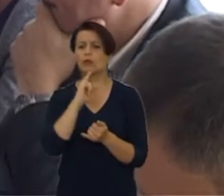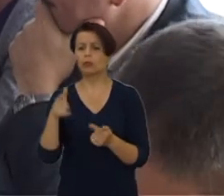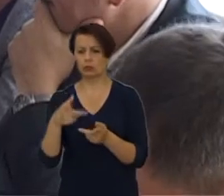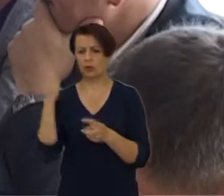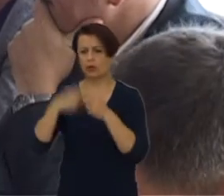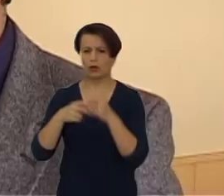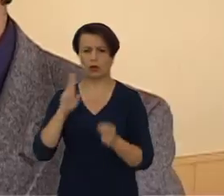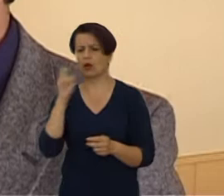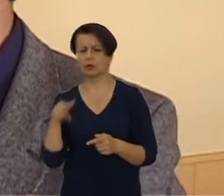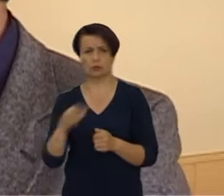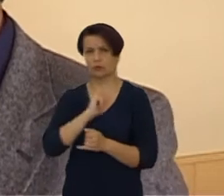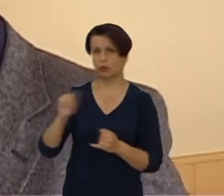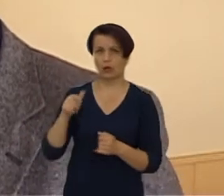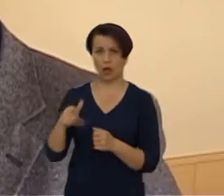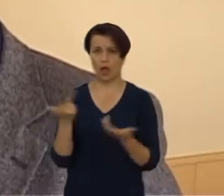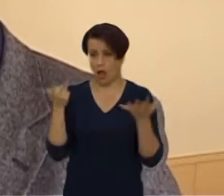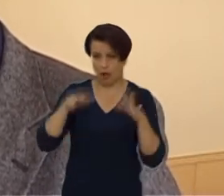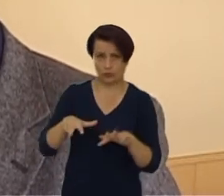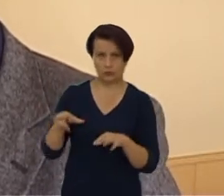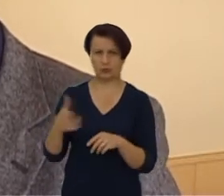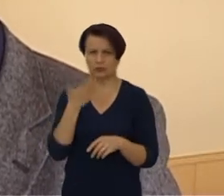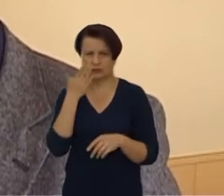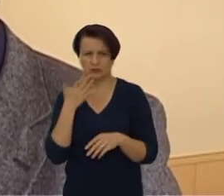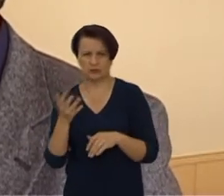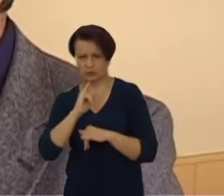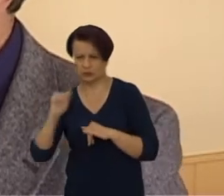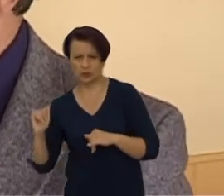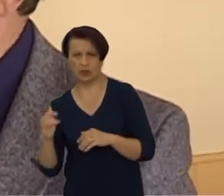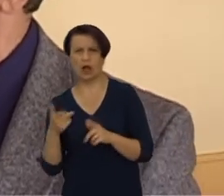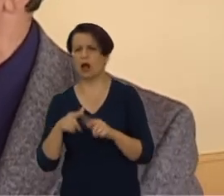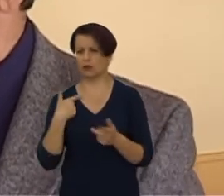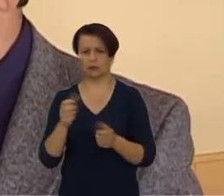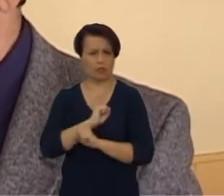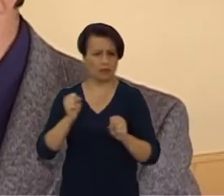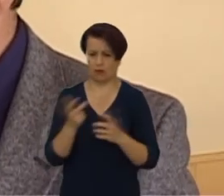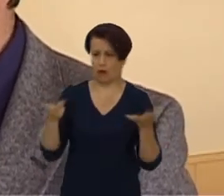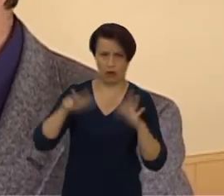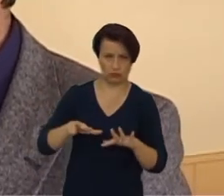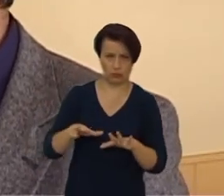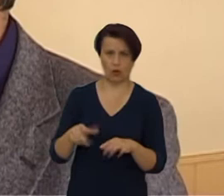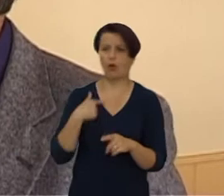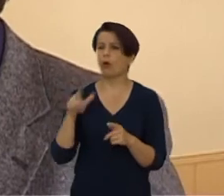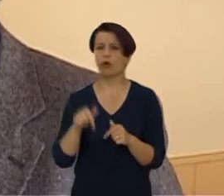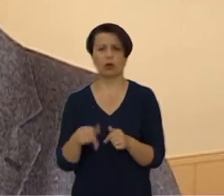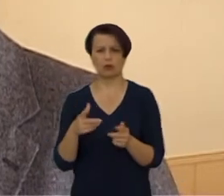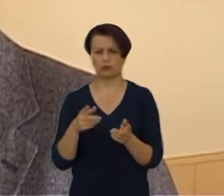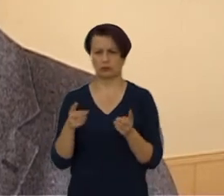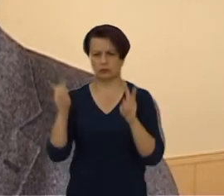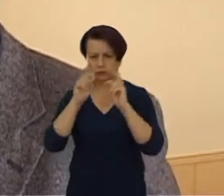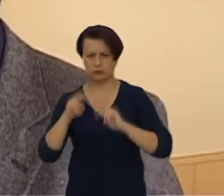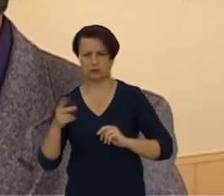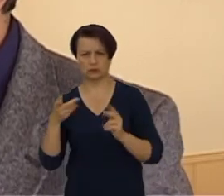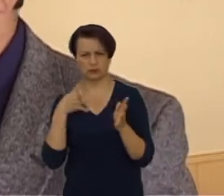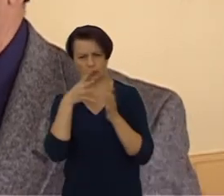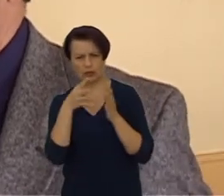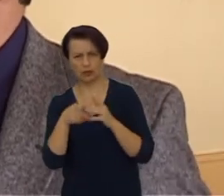kur jūs čia pažeidėt, ar čia 8 tie kvapo vienetai, o gal mes neleisim ir tų 8, o gal ištirsime dar kai ką